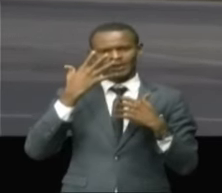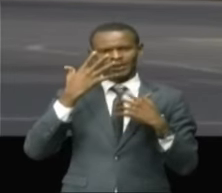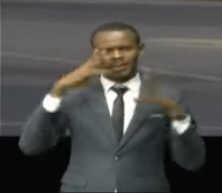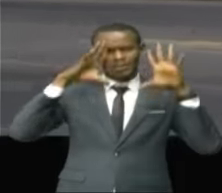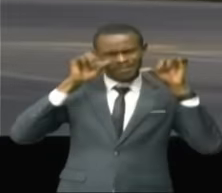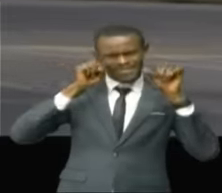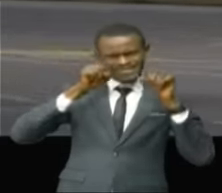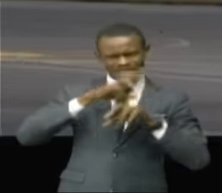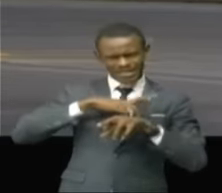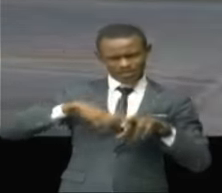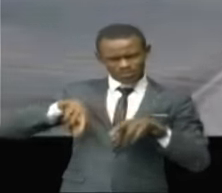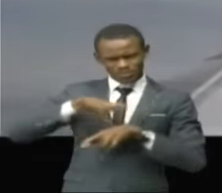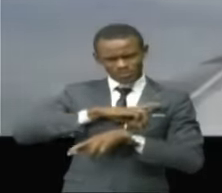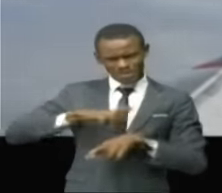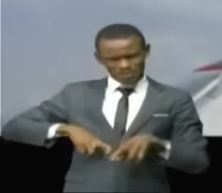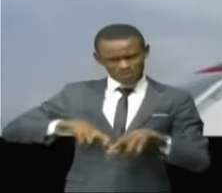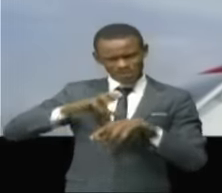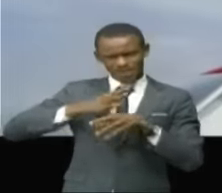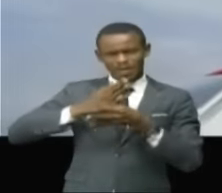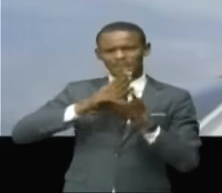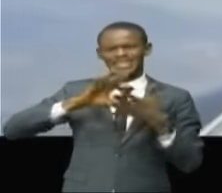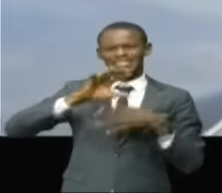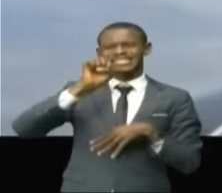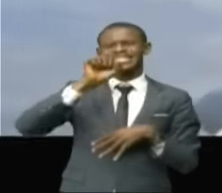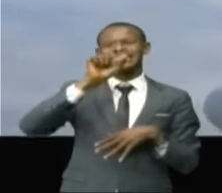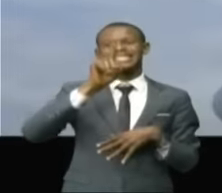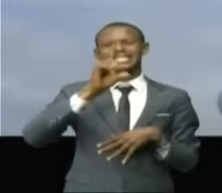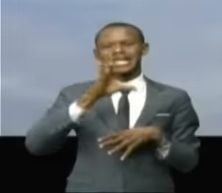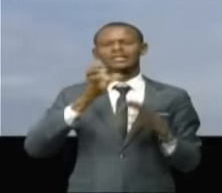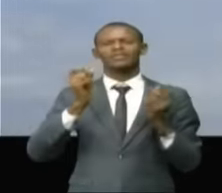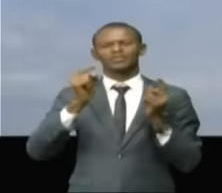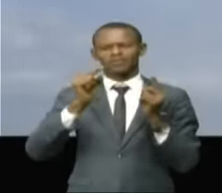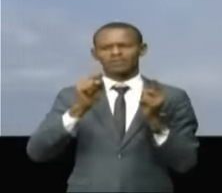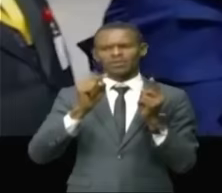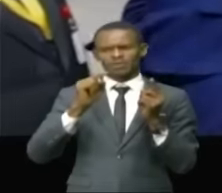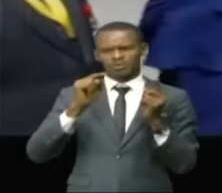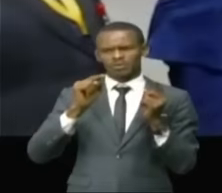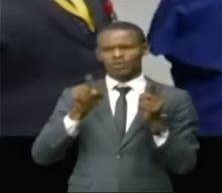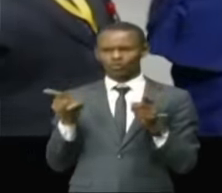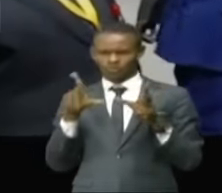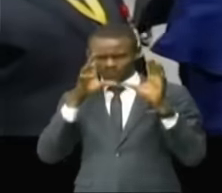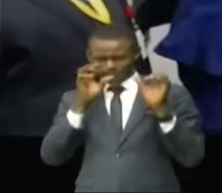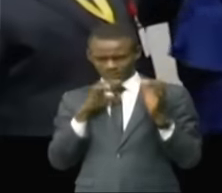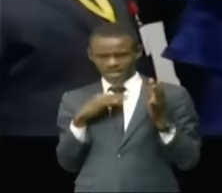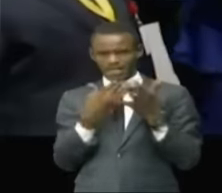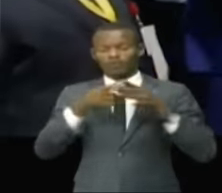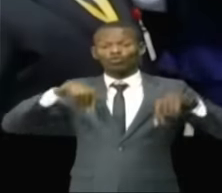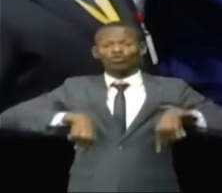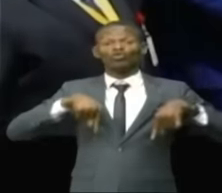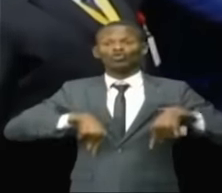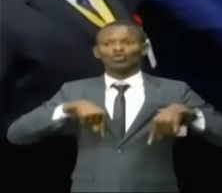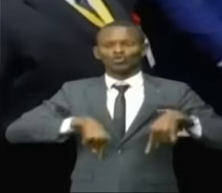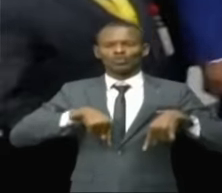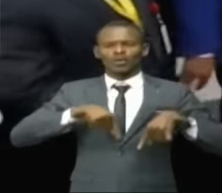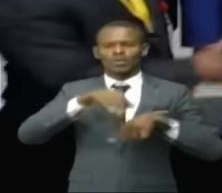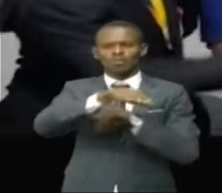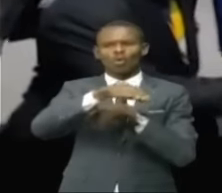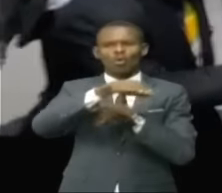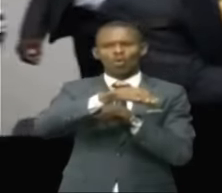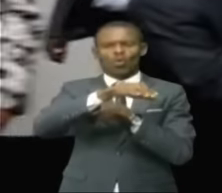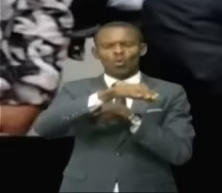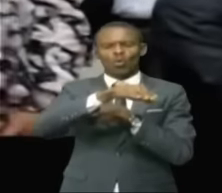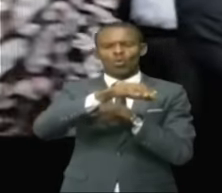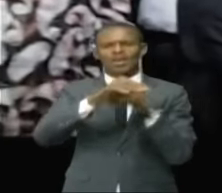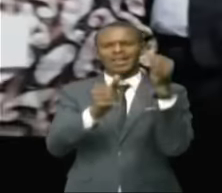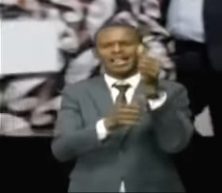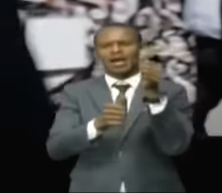Tshilombo, est arrivé ce samedi 4 novembre en début d'après-midi dans la capitale angolaise où il a pris part aux côtés